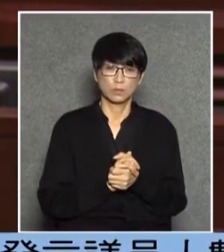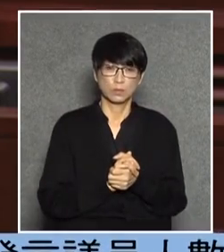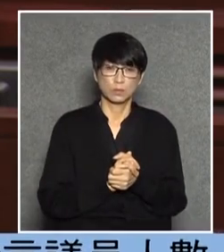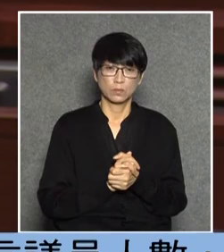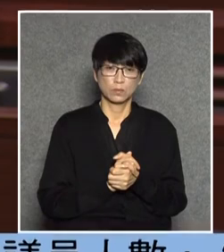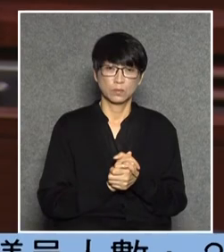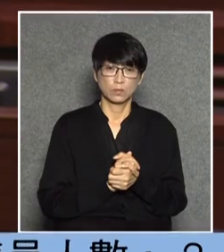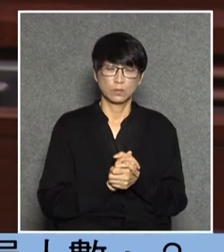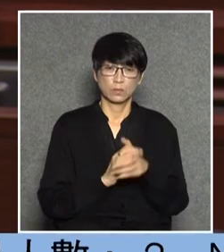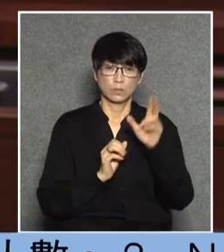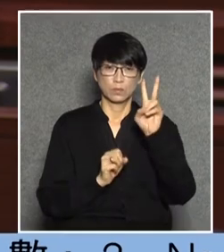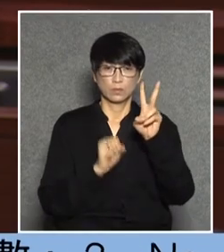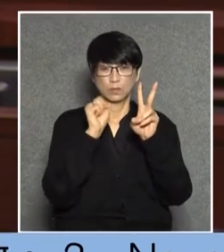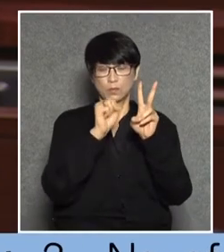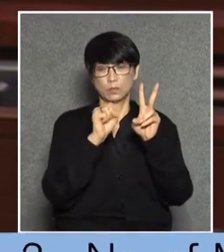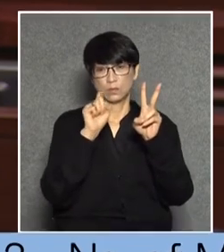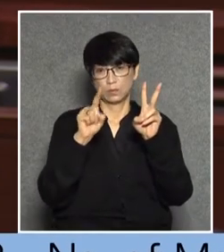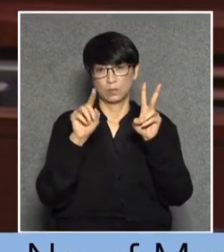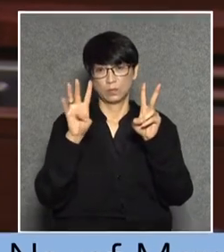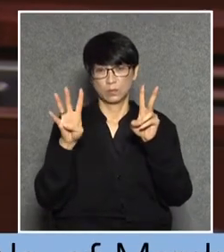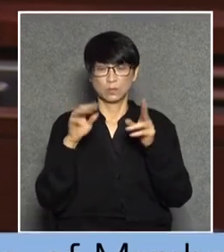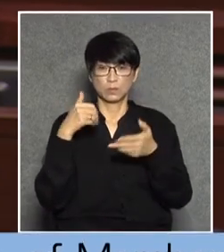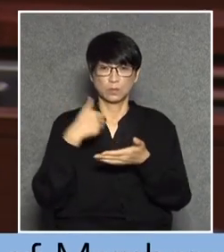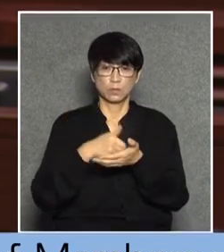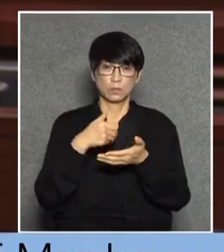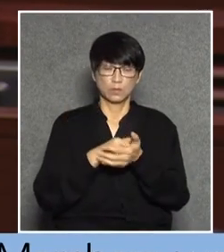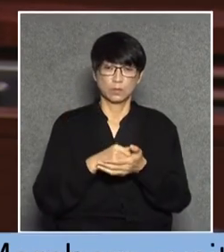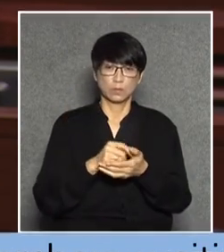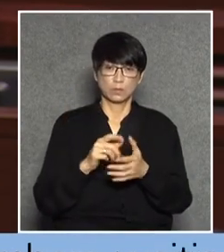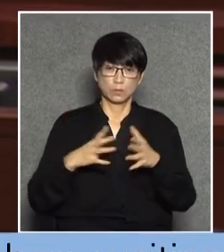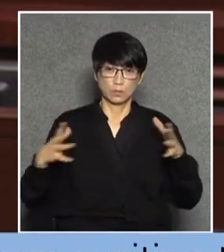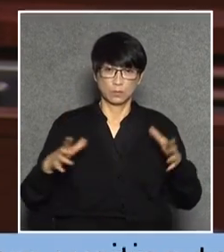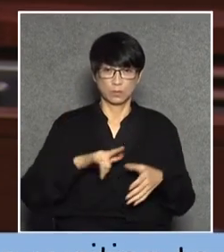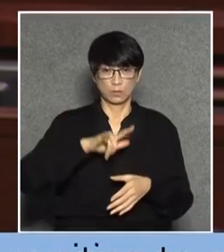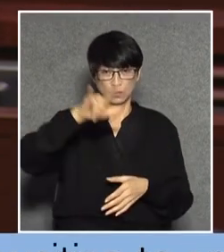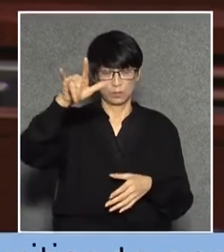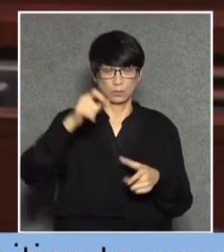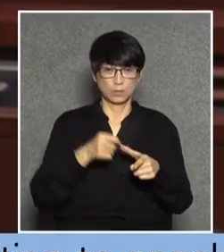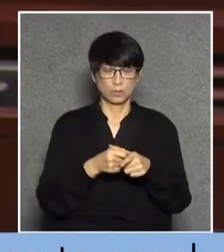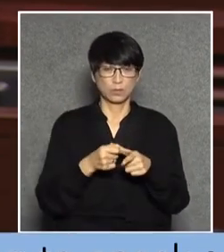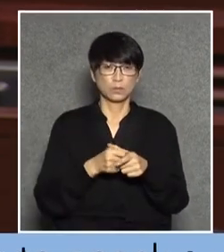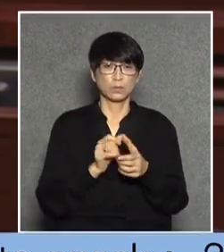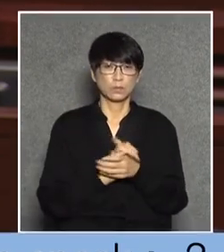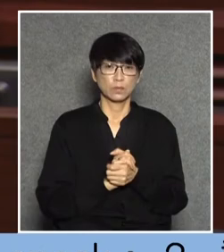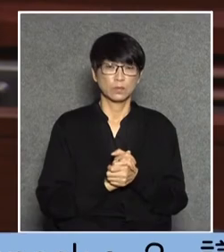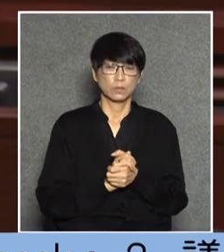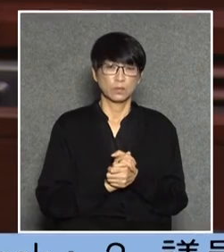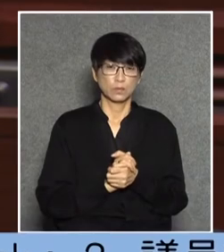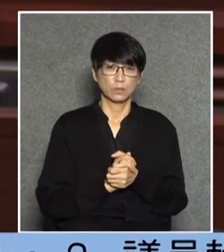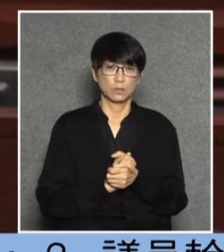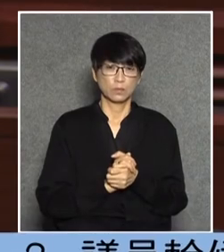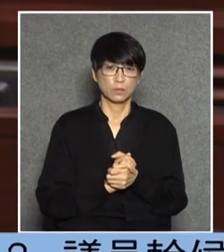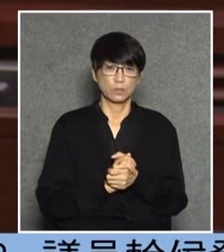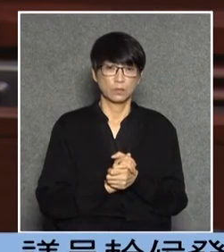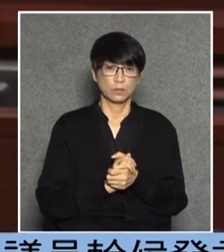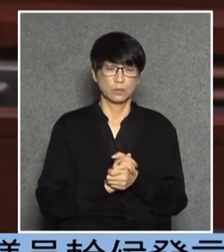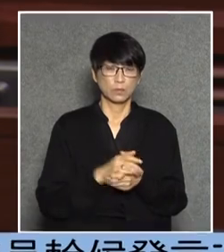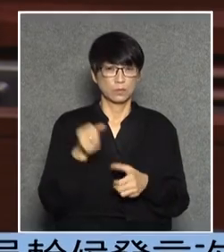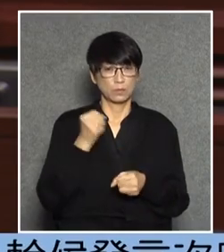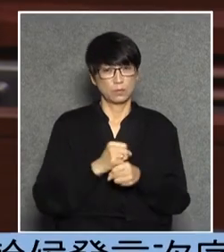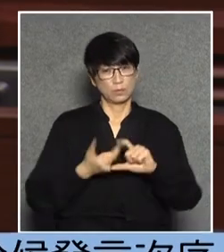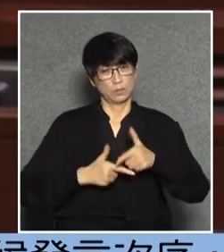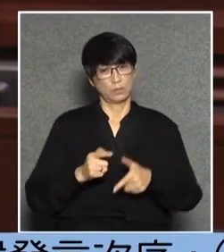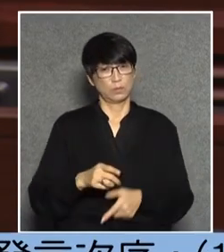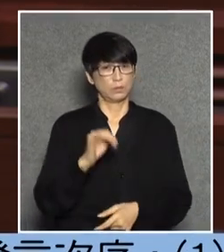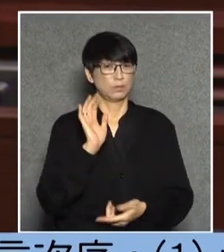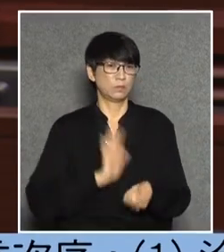間啊，2014年想收購更加大嘅嗱，主席，邊度有咁樣做嘢噶？